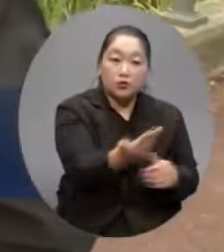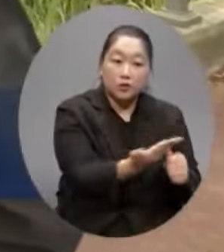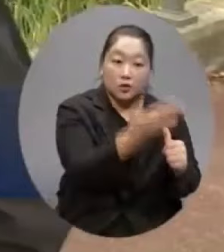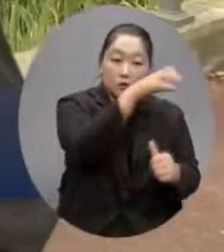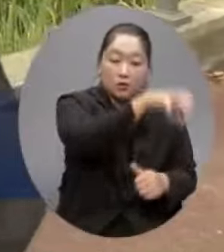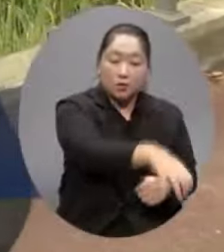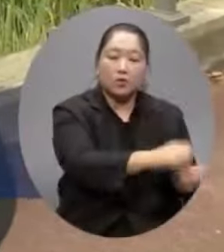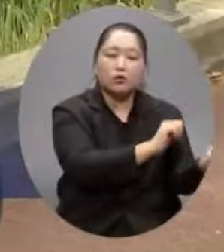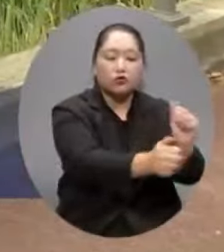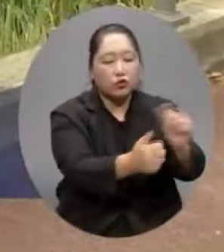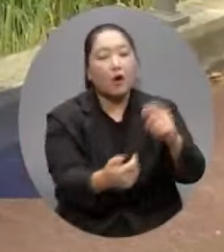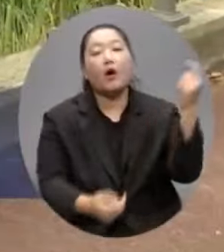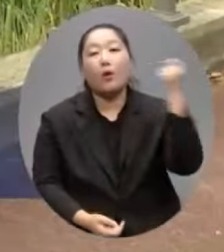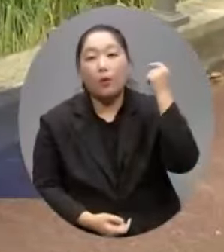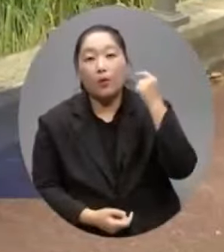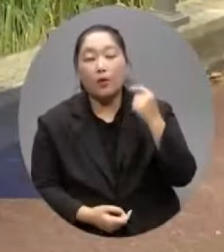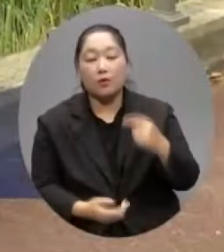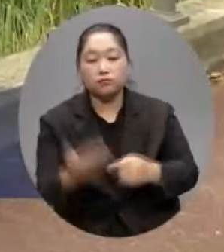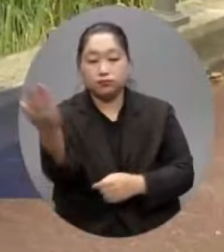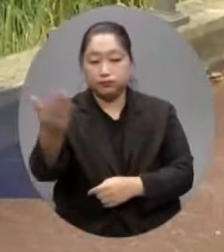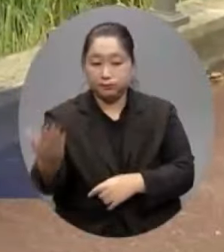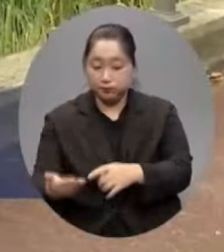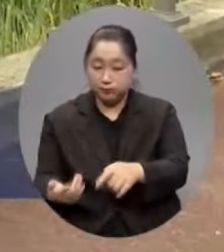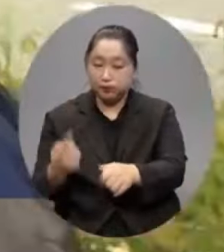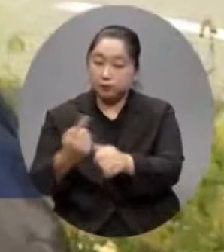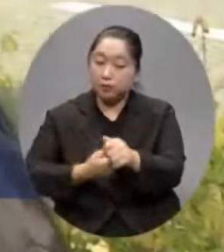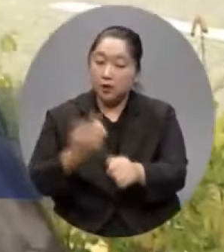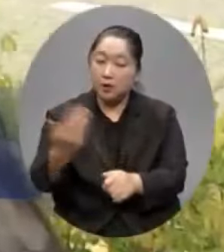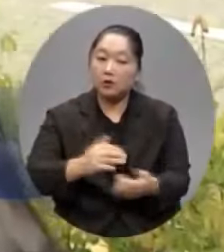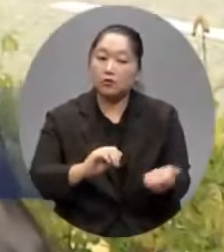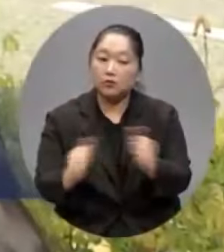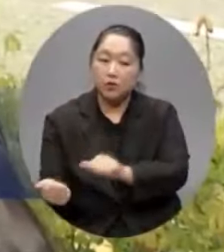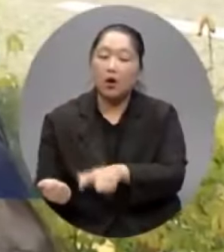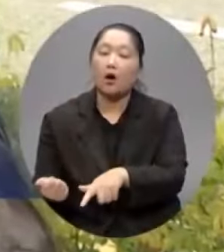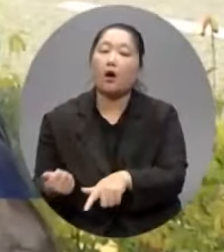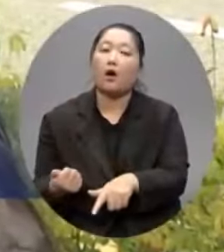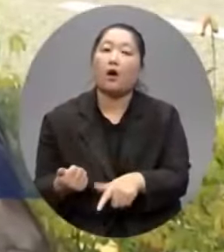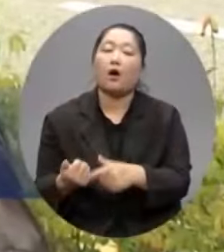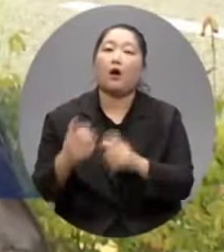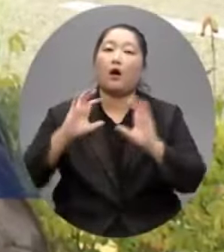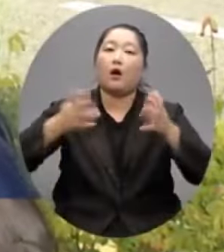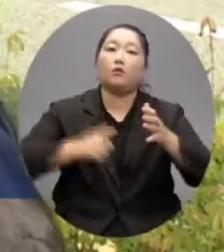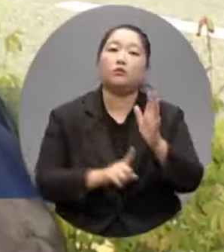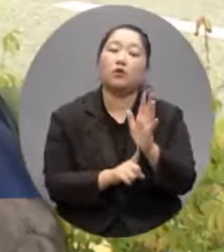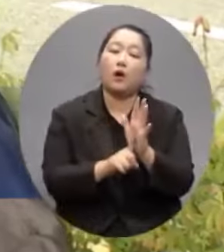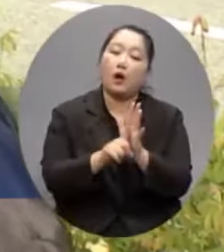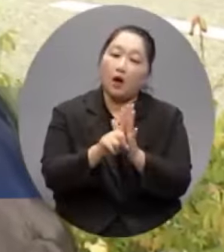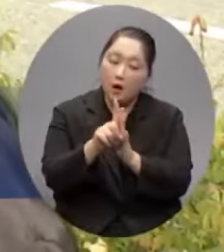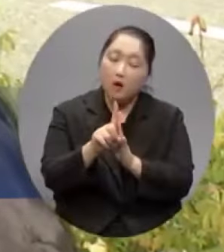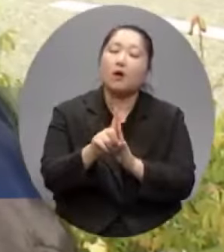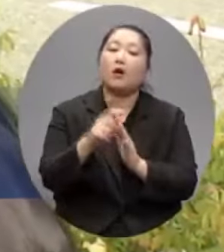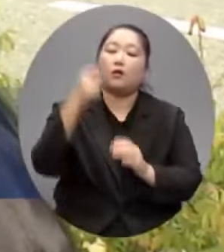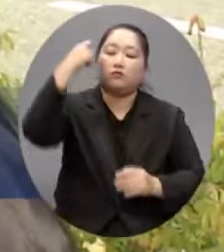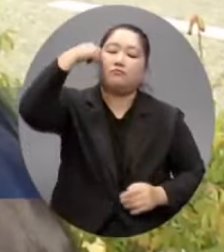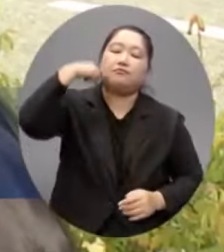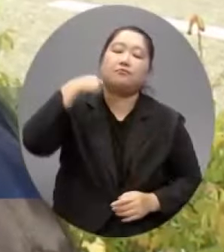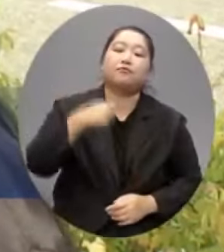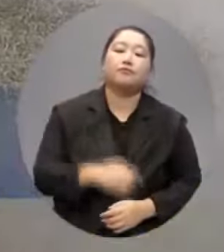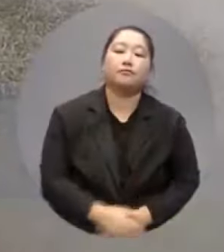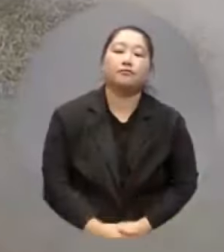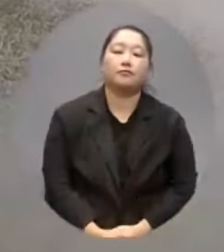있는데 이런 하천에서도 물고기 죽는 게 나오니까 좀 지구 온난화가 많이 실감되기도